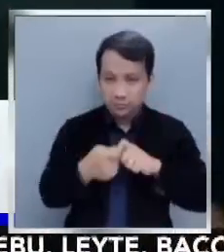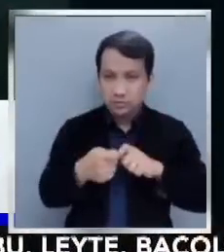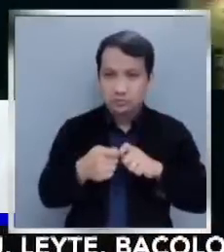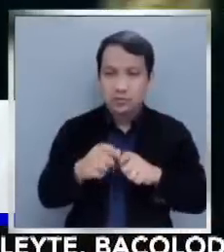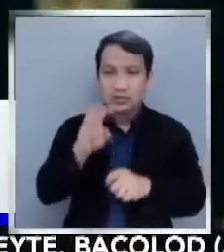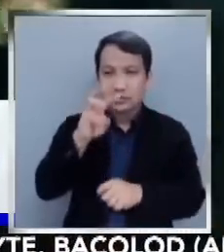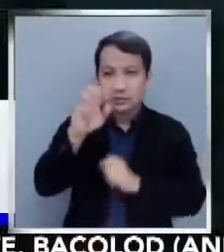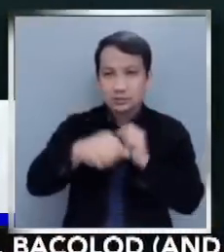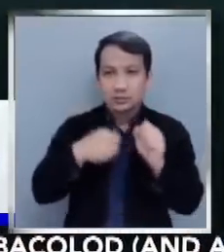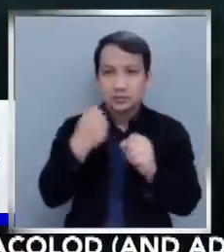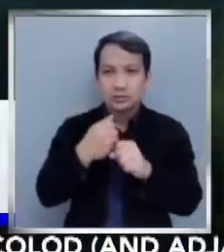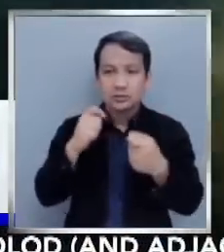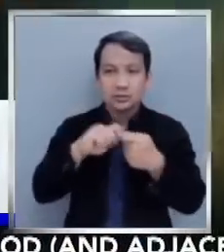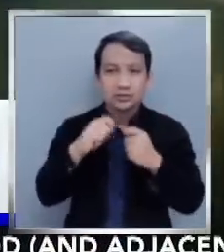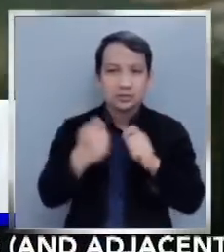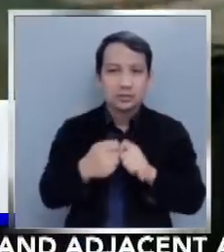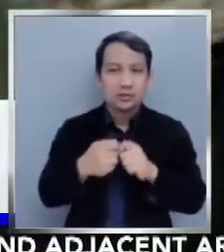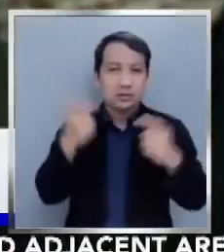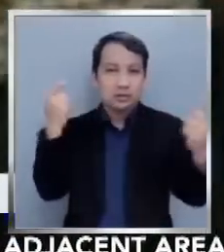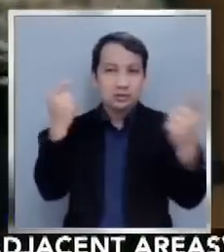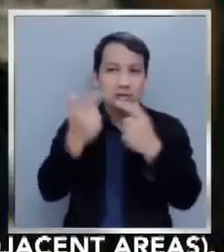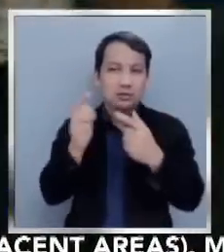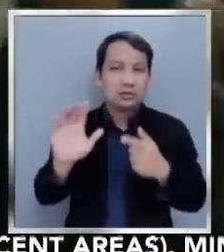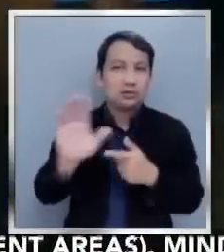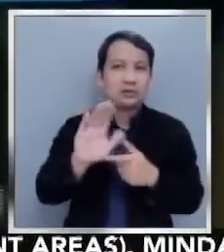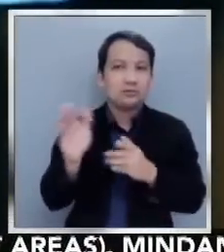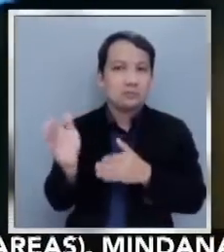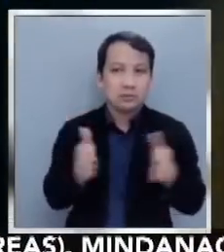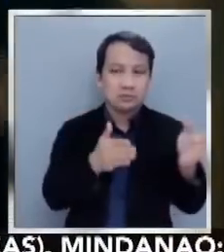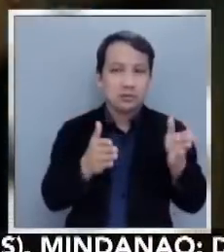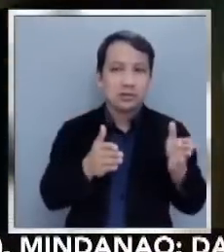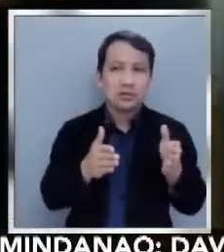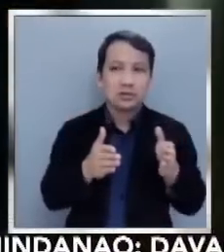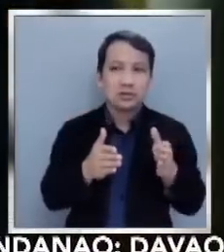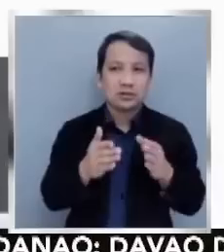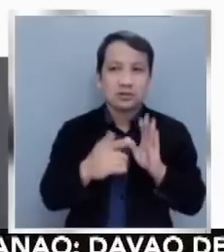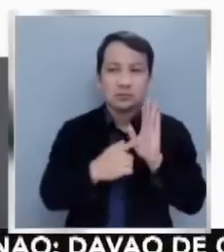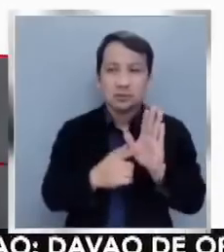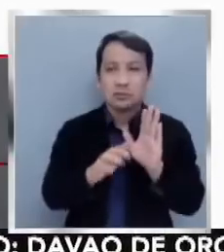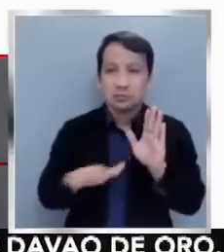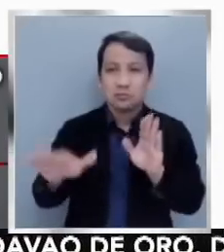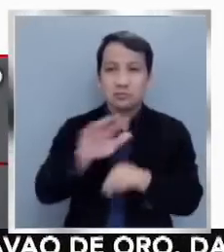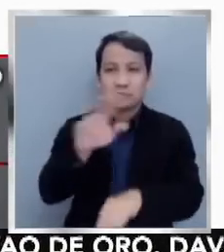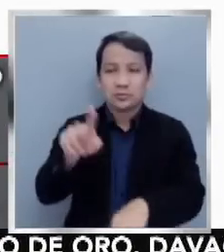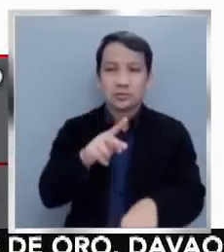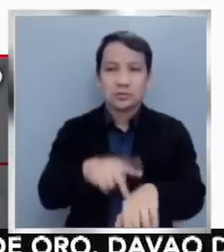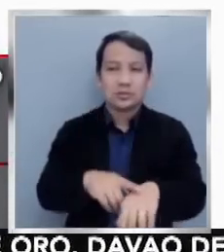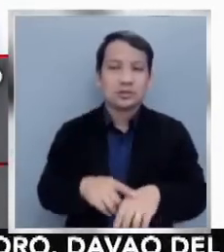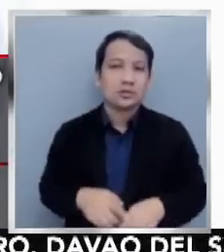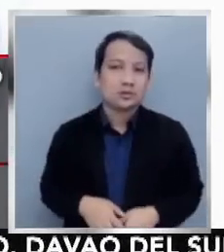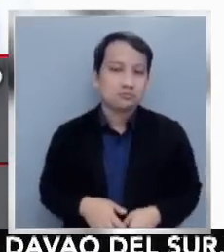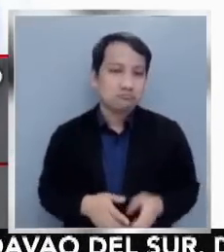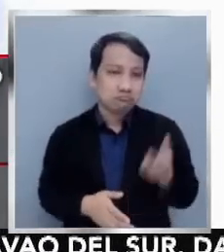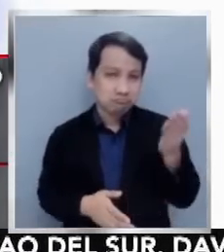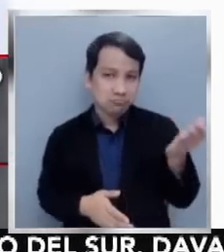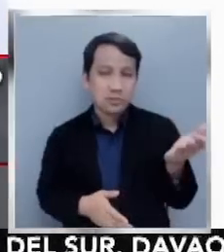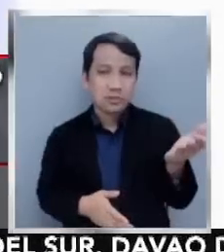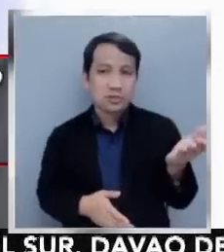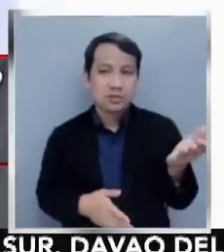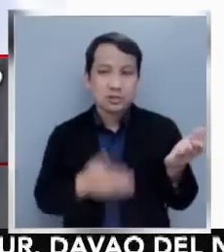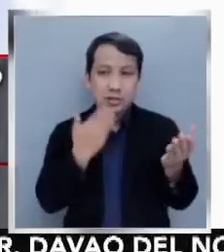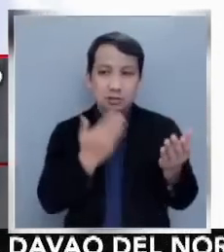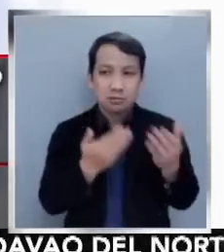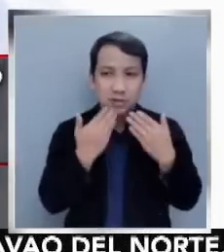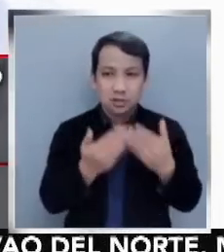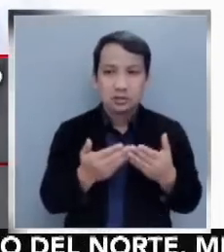6 taong termino na nakamit ang kanyang mga naging plano sa pamamalakad ng buong bansa. Stress na jud siya. Kanang lipay